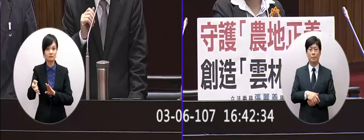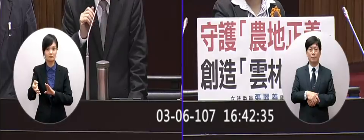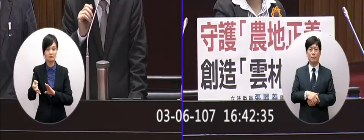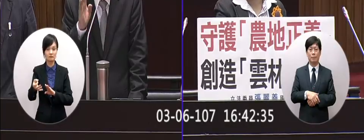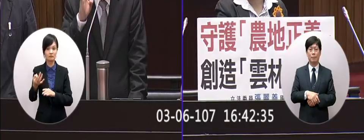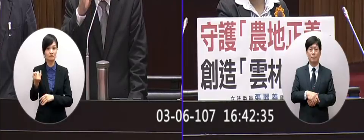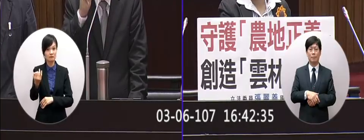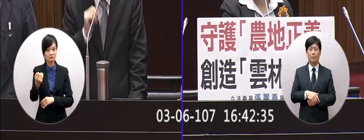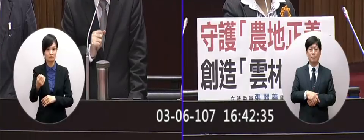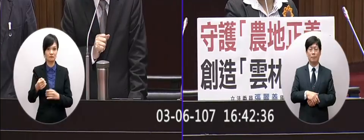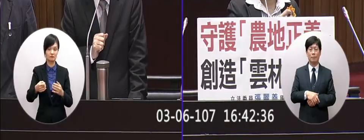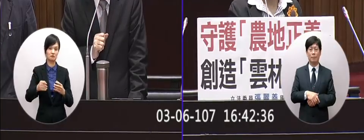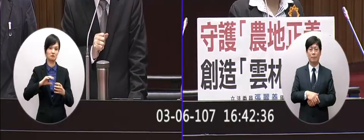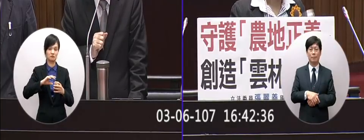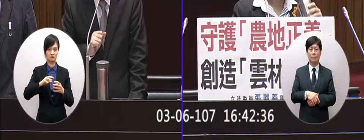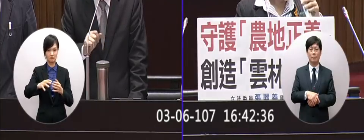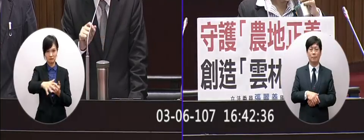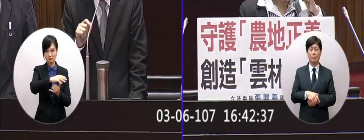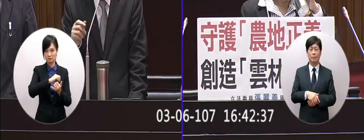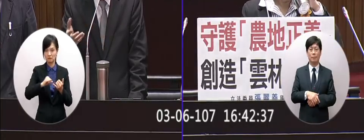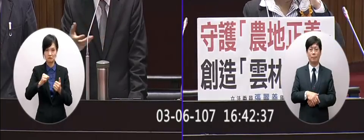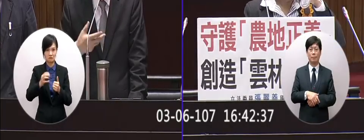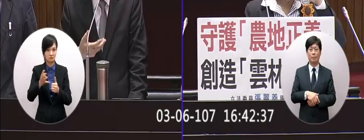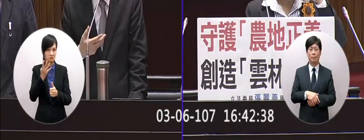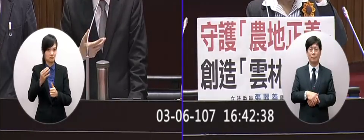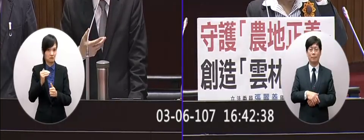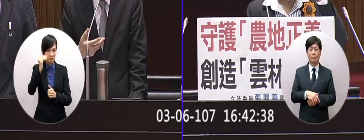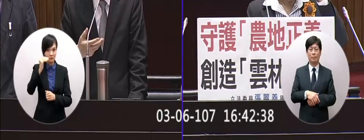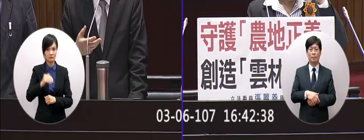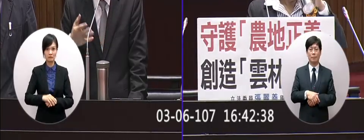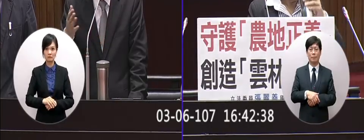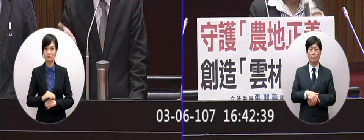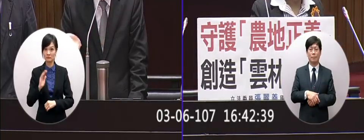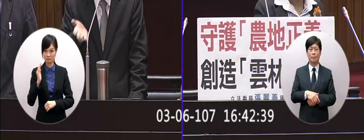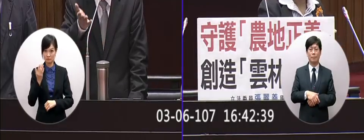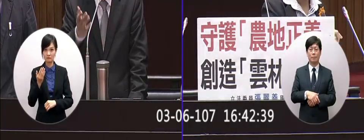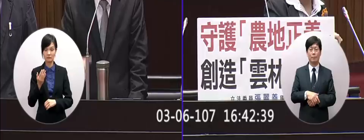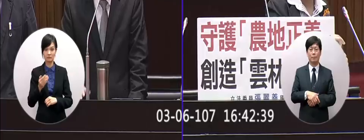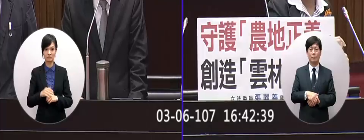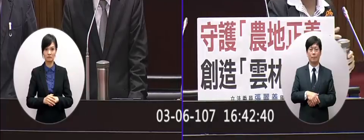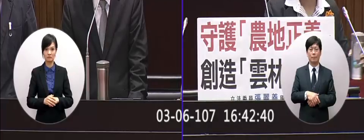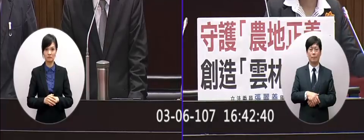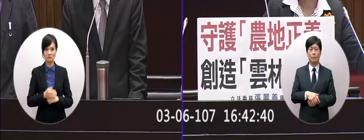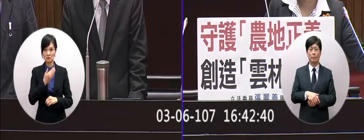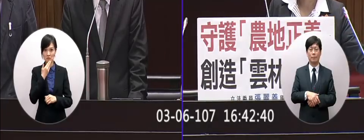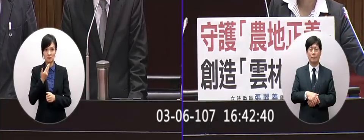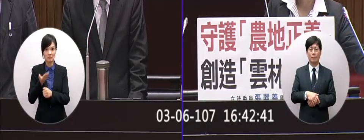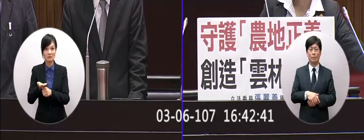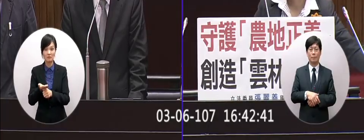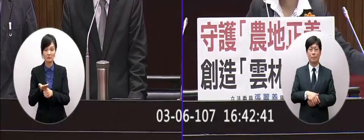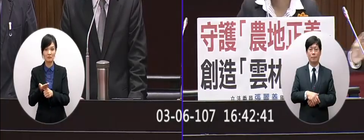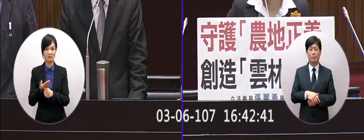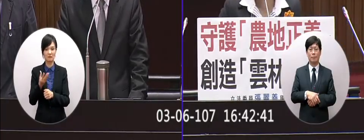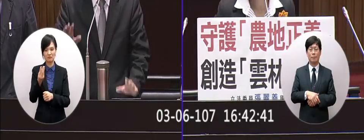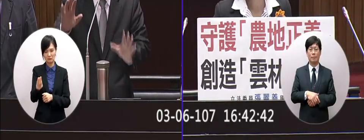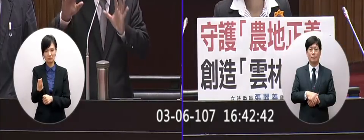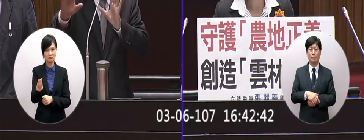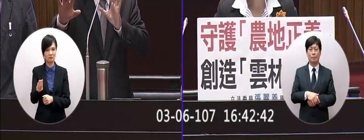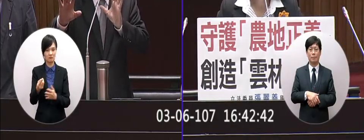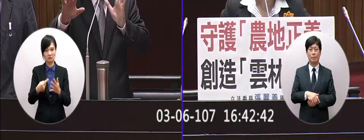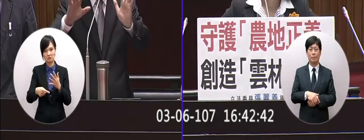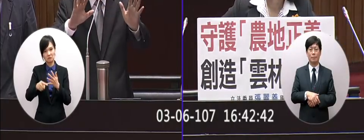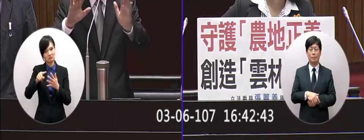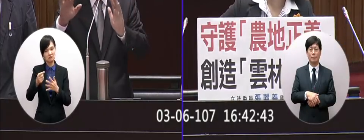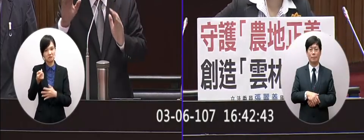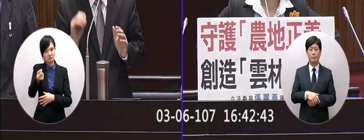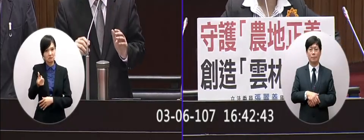国第四，可是呢他分配到了是全国倒数回来。所以今天如果